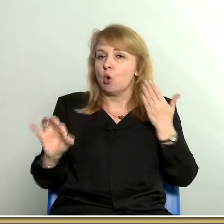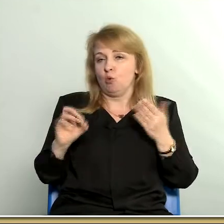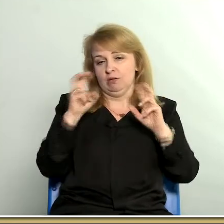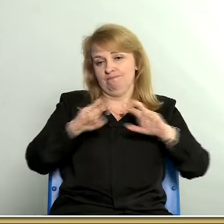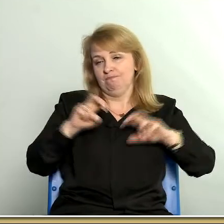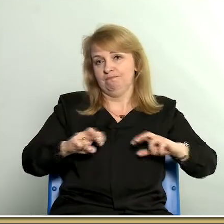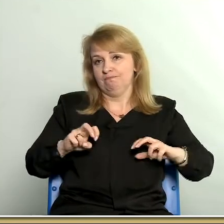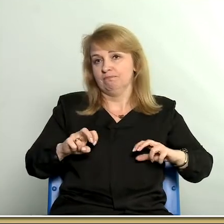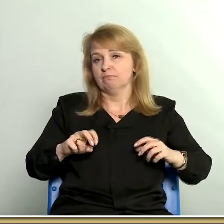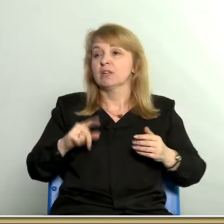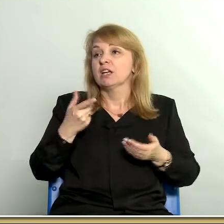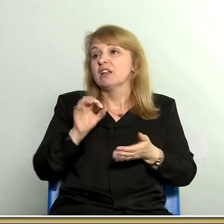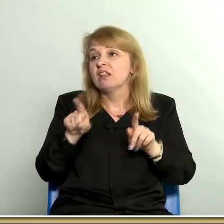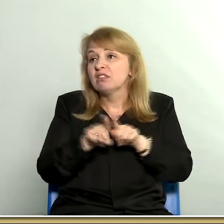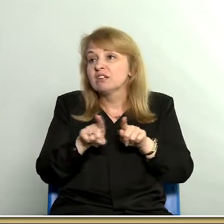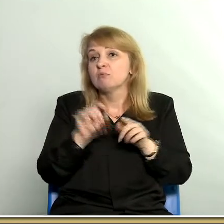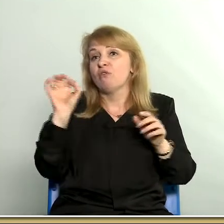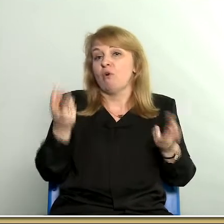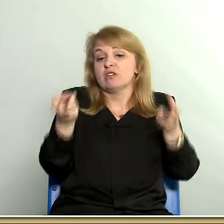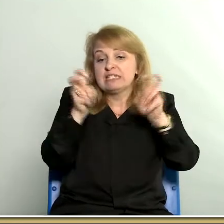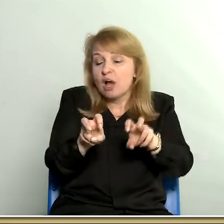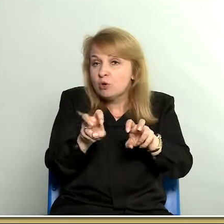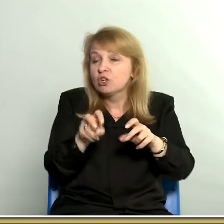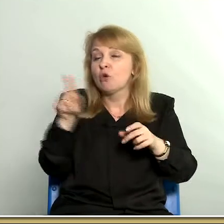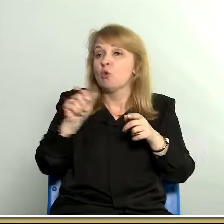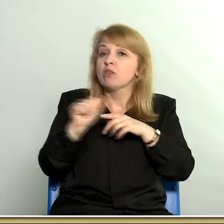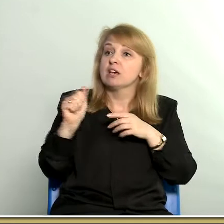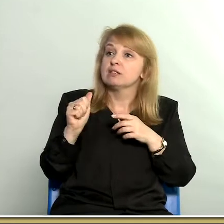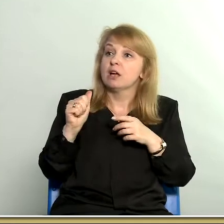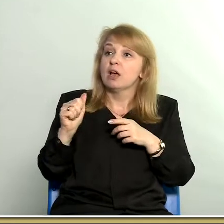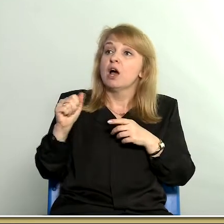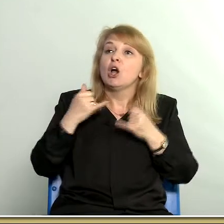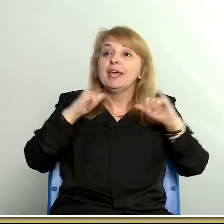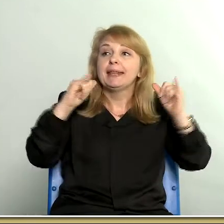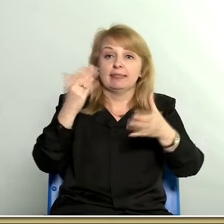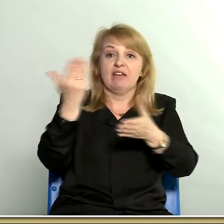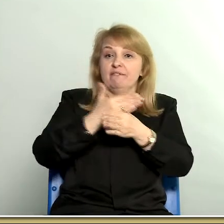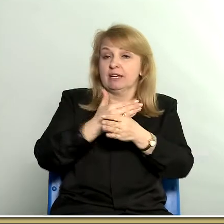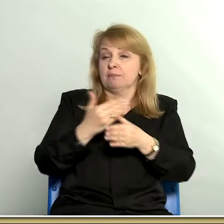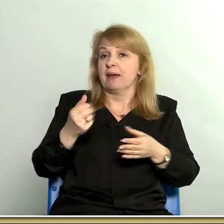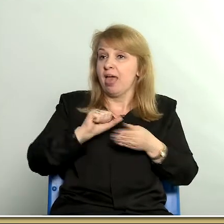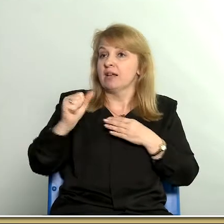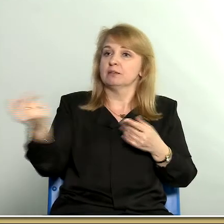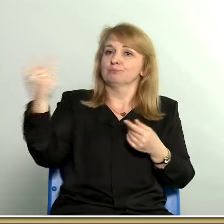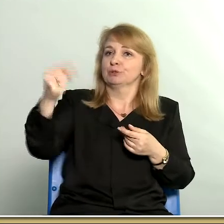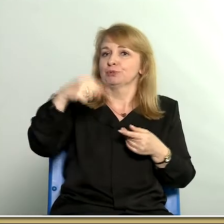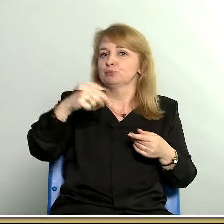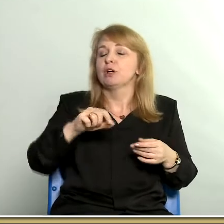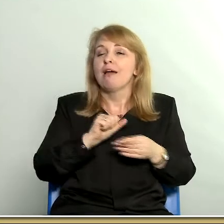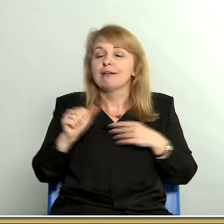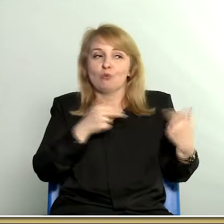się pojawia na terenie inwestycyjnym, to jest magnes, który przyciąga małe i średnie przedsiębiorstwa, co tłumaczyliśmy pieczołowicie komisji,